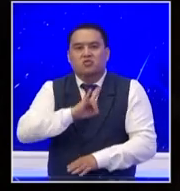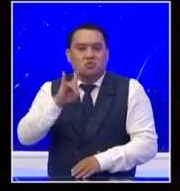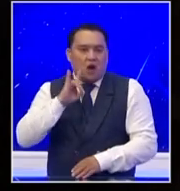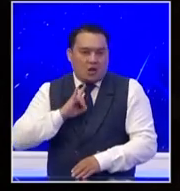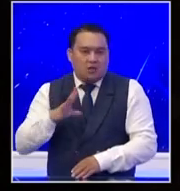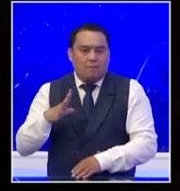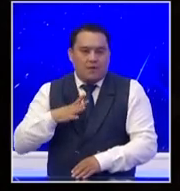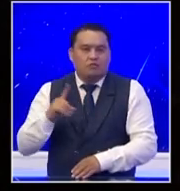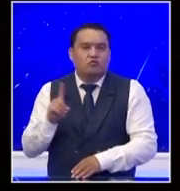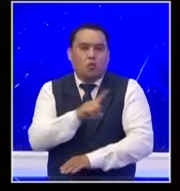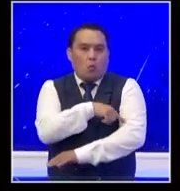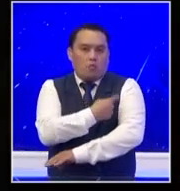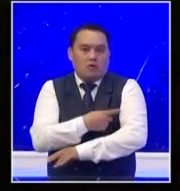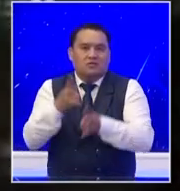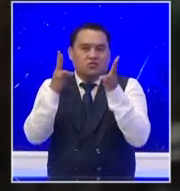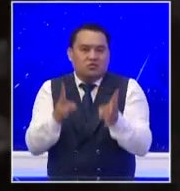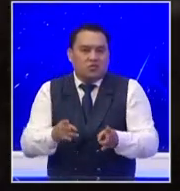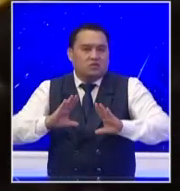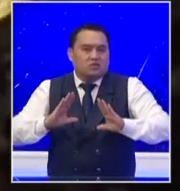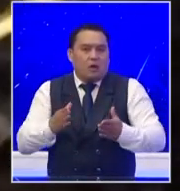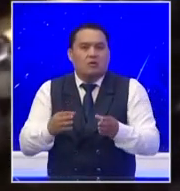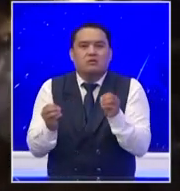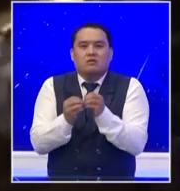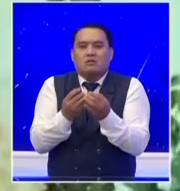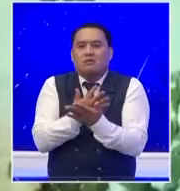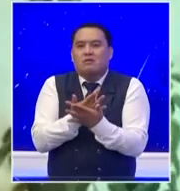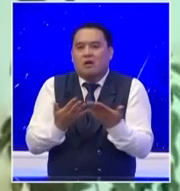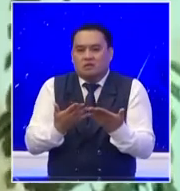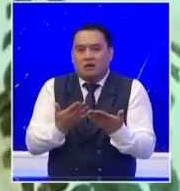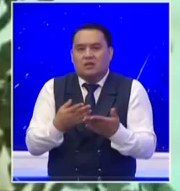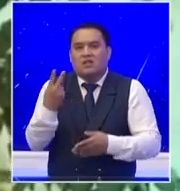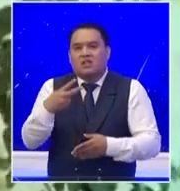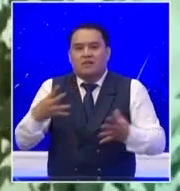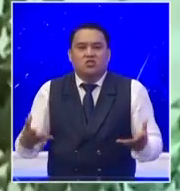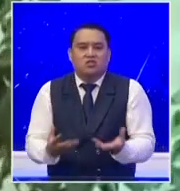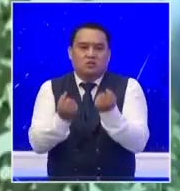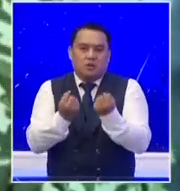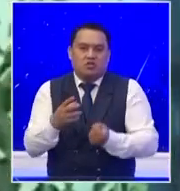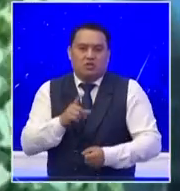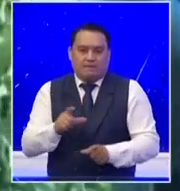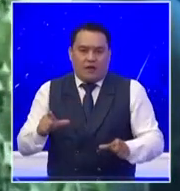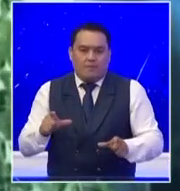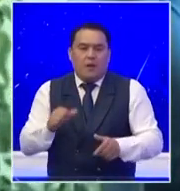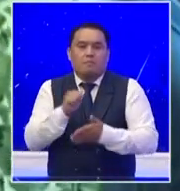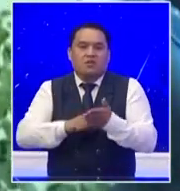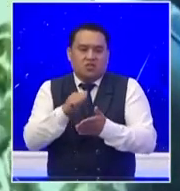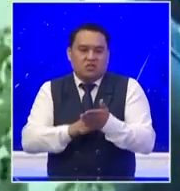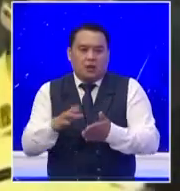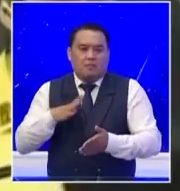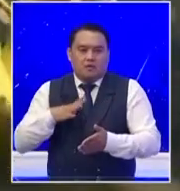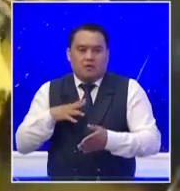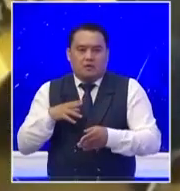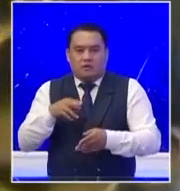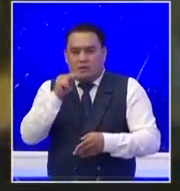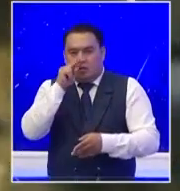МЕХАР отмечает, что в клинике в момент инцидента находились несколько десятков человек. 20 человек удалось спасти. В качестве предварительной причины происшествия называют